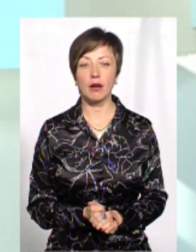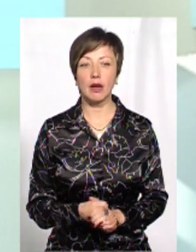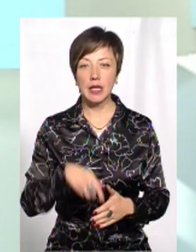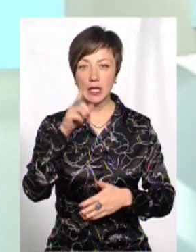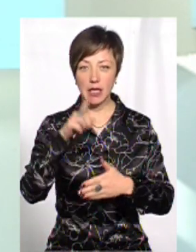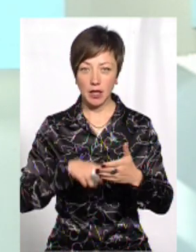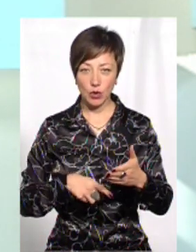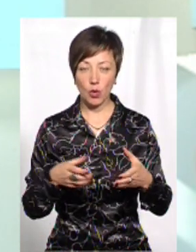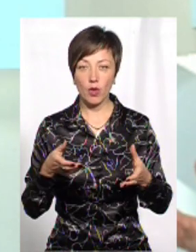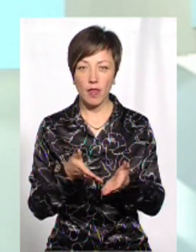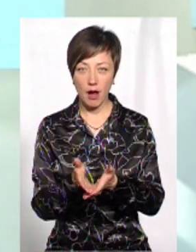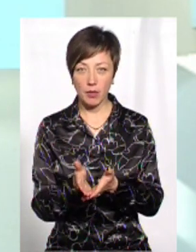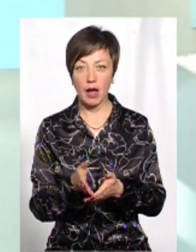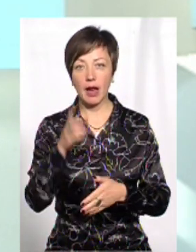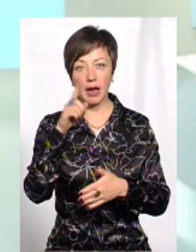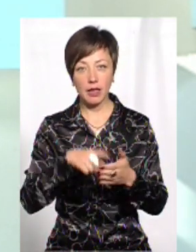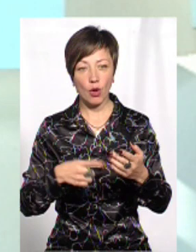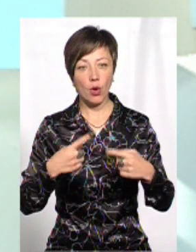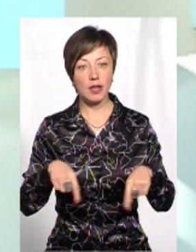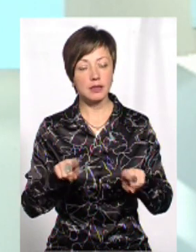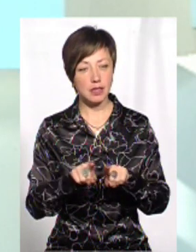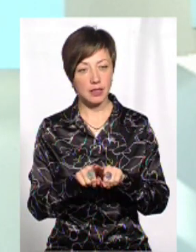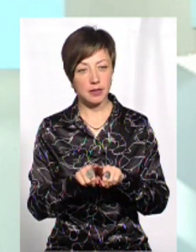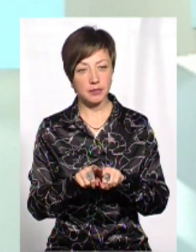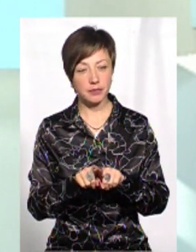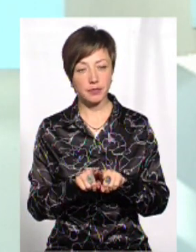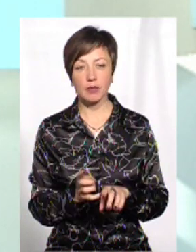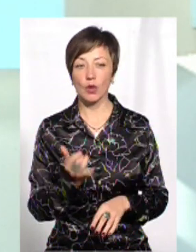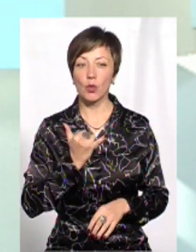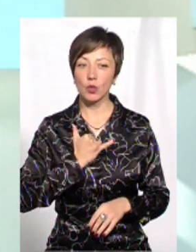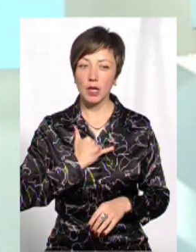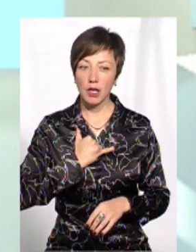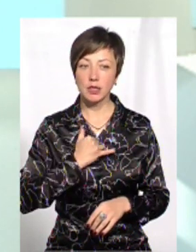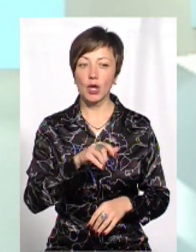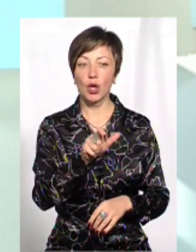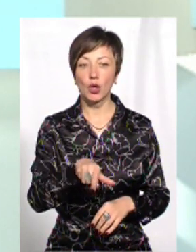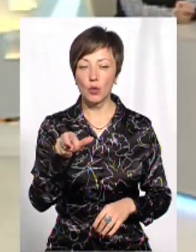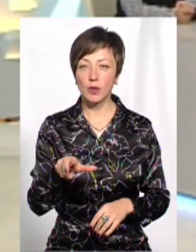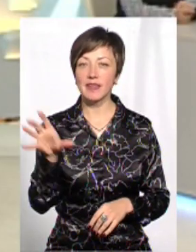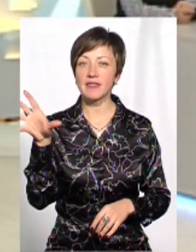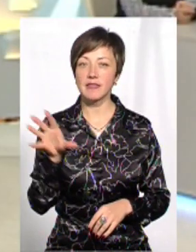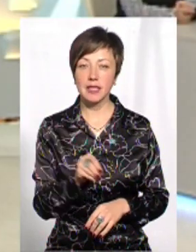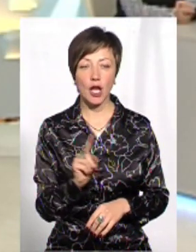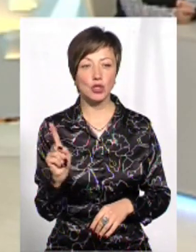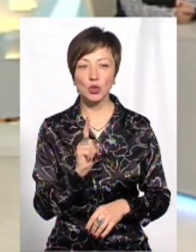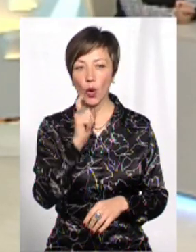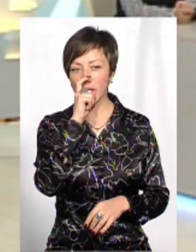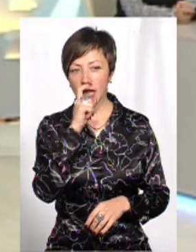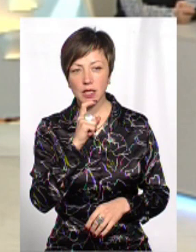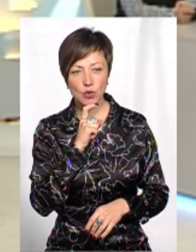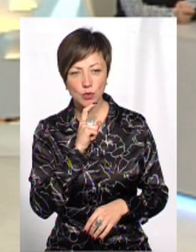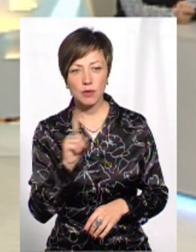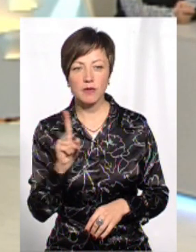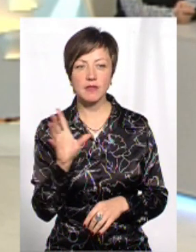релігійного напряму, релігійної організації, точніше. У нас люди все, що незрозуміло, все,